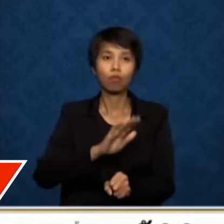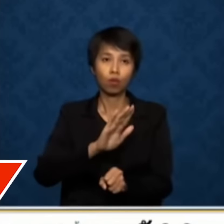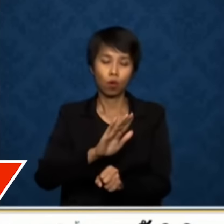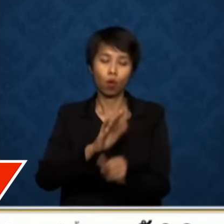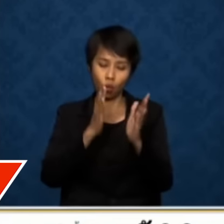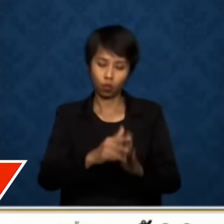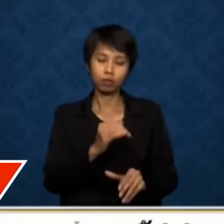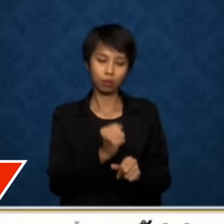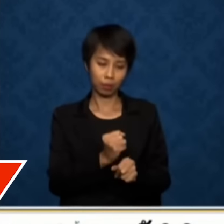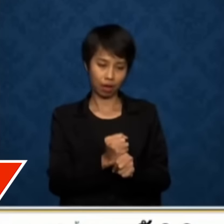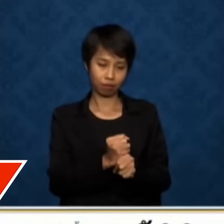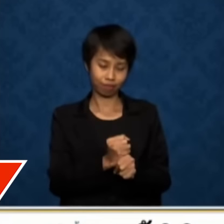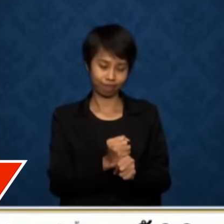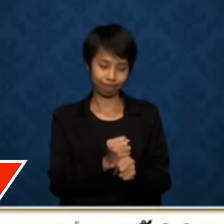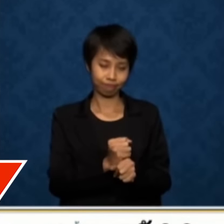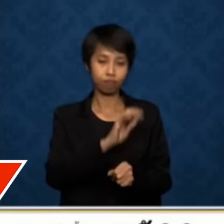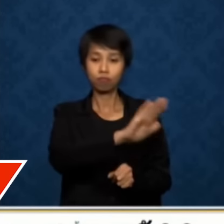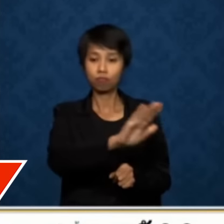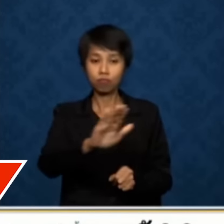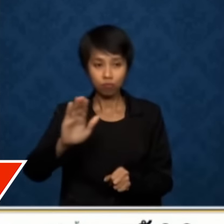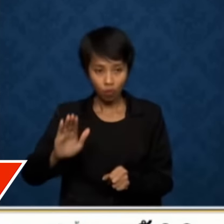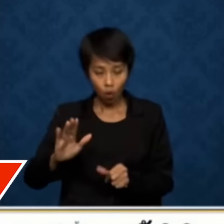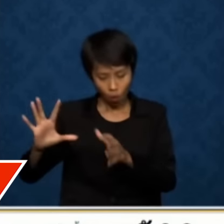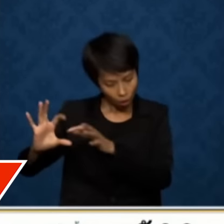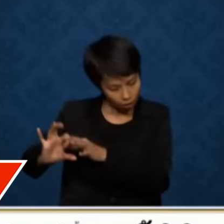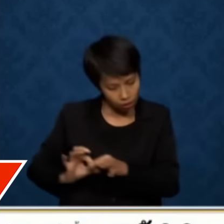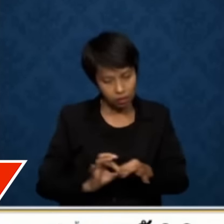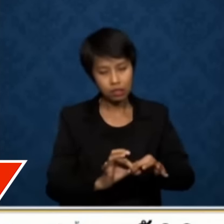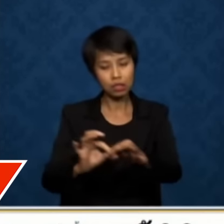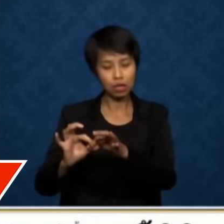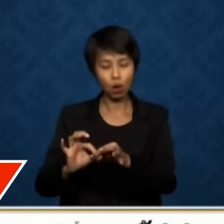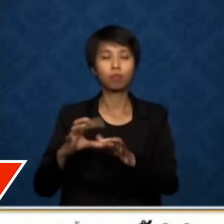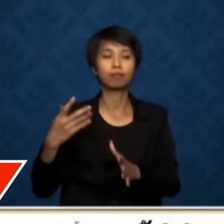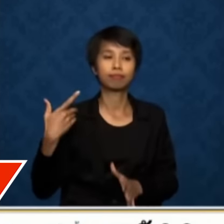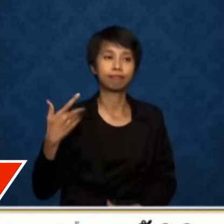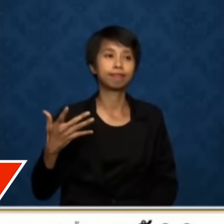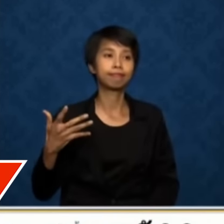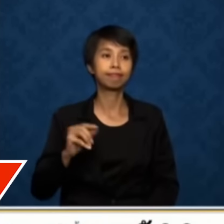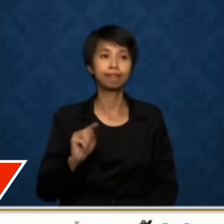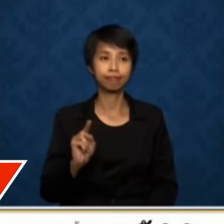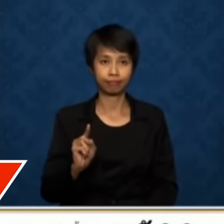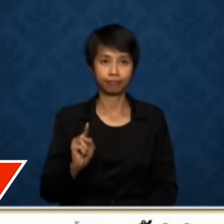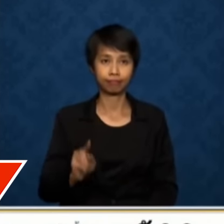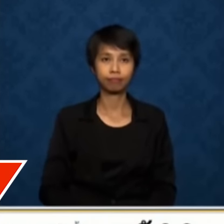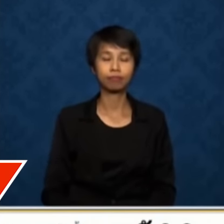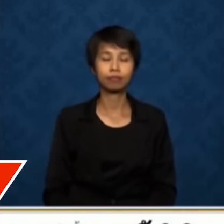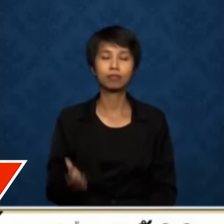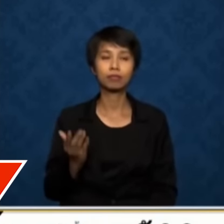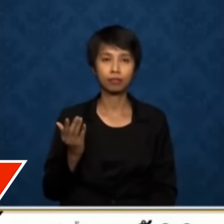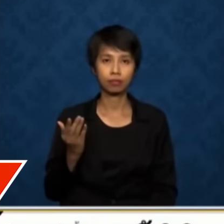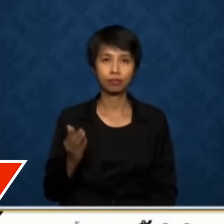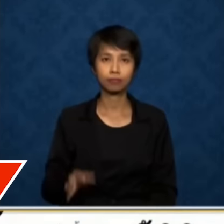ที่ผู้มีส่วนเกี่ยวข้องทั้งหมดในกระบวนการนั้นหรือไม่สไลด์ถัดไปครับ